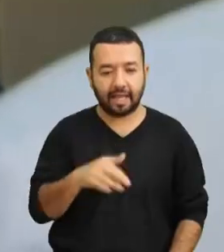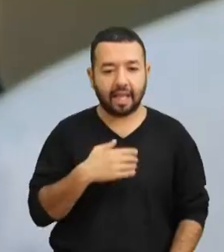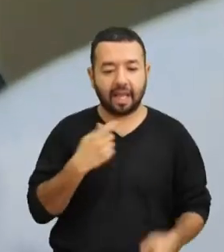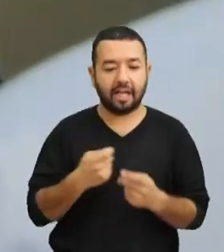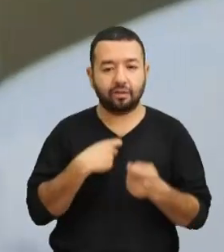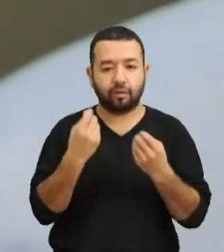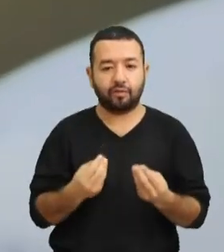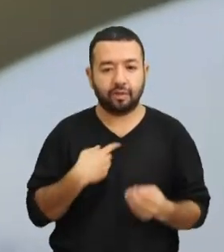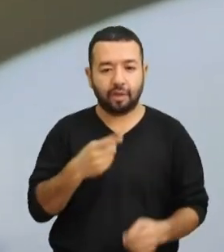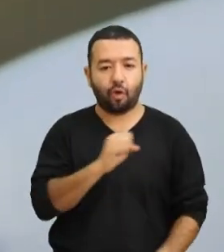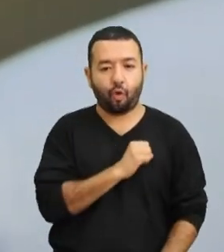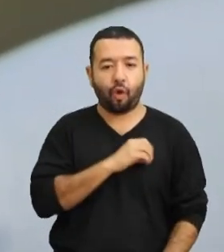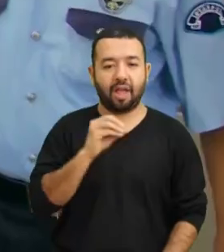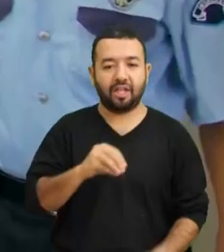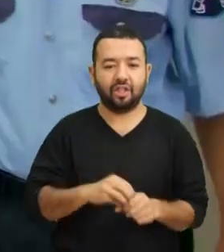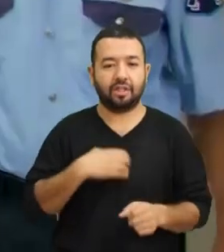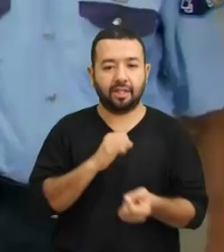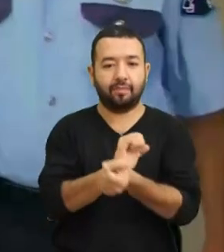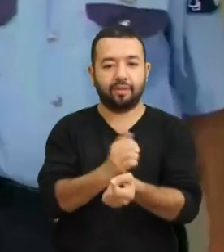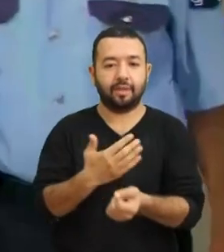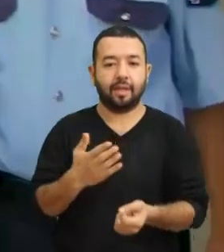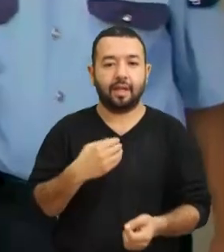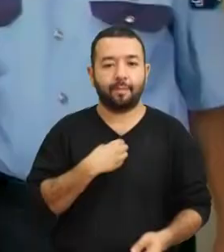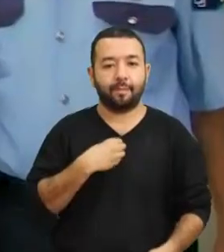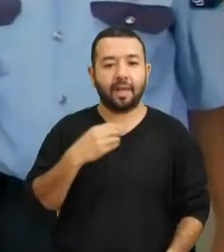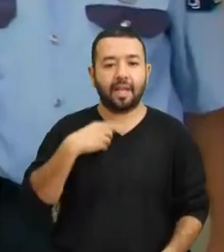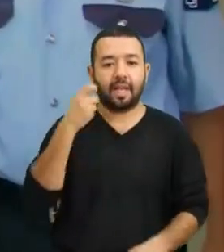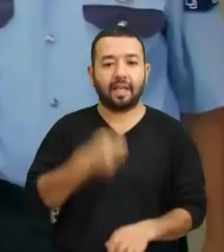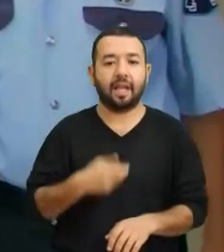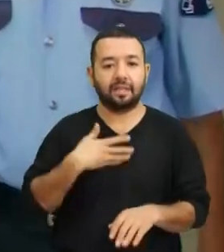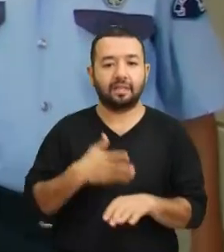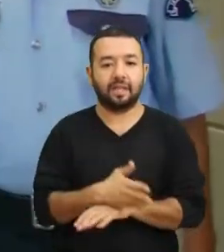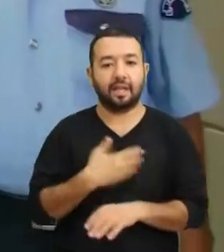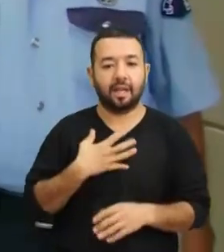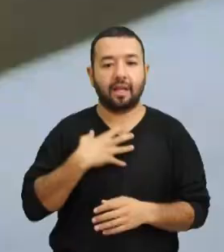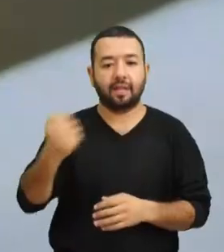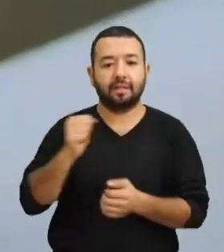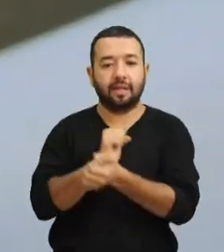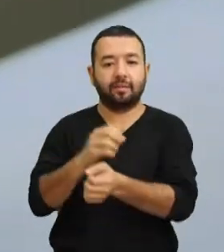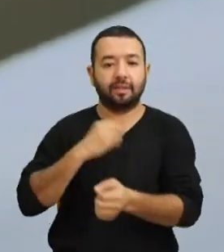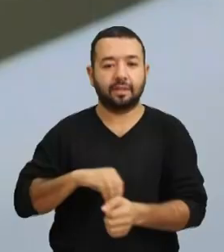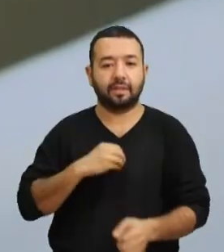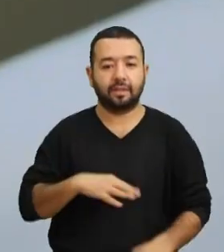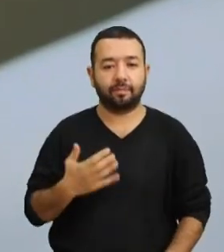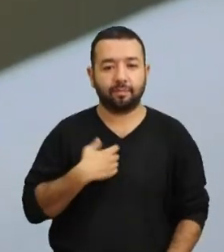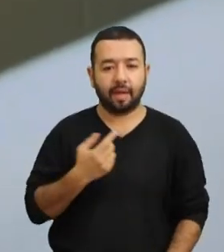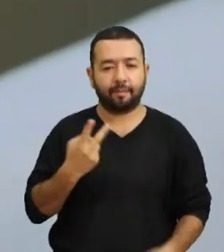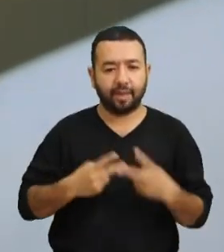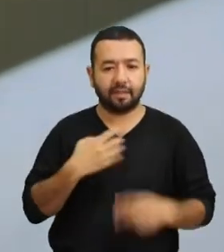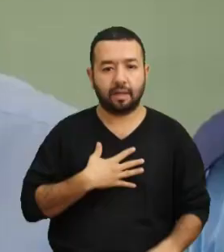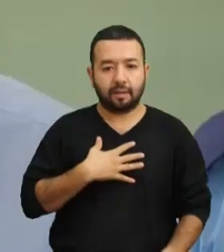yarasın dedim. Seni korkutmak için kelepçeledim. Ya ben de beni sahiden götüreceksiniz sandım Ayhan komiserim. Beni bazen hıçkırık